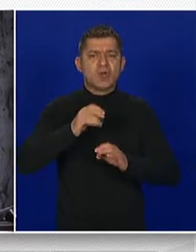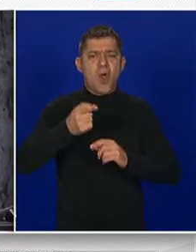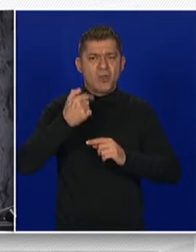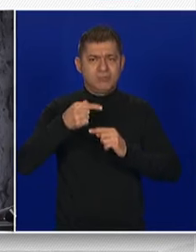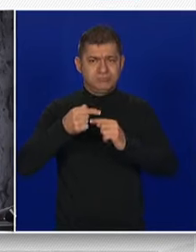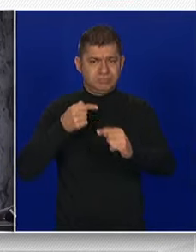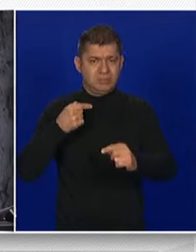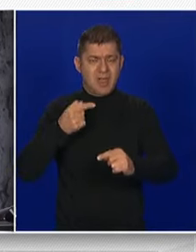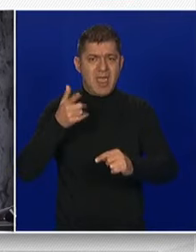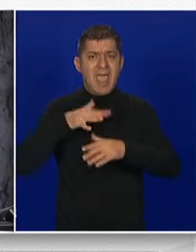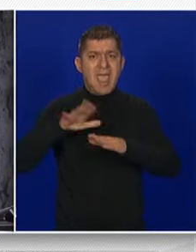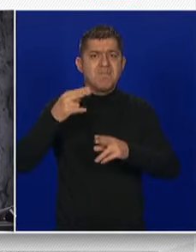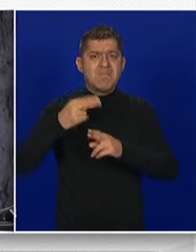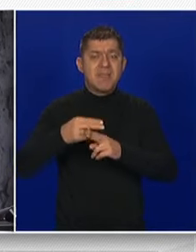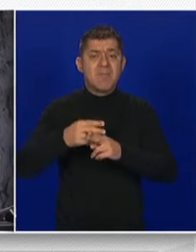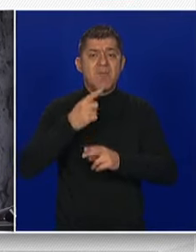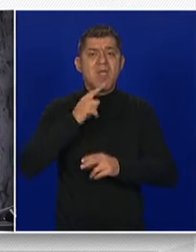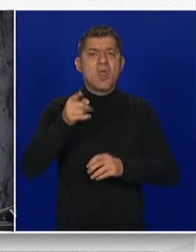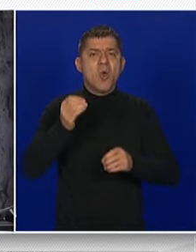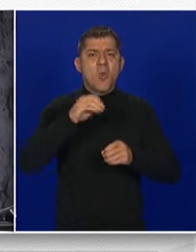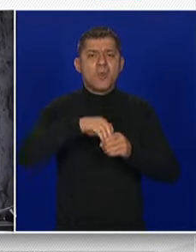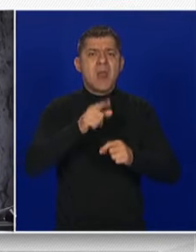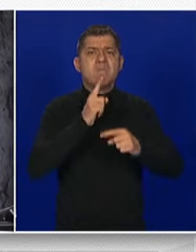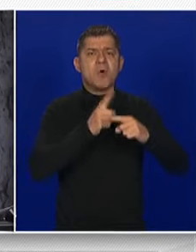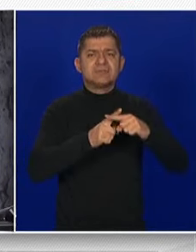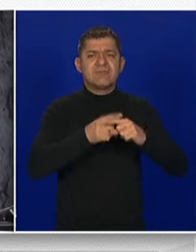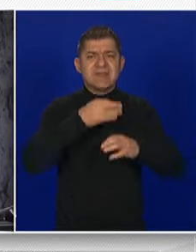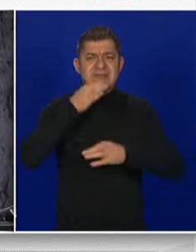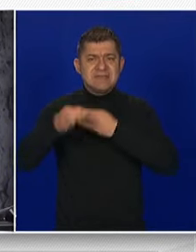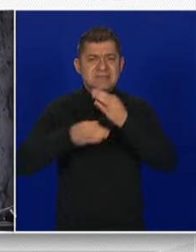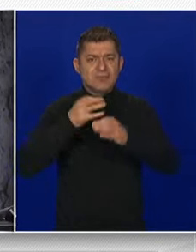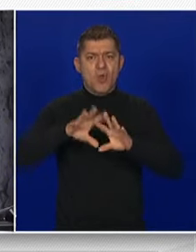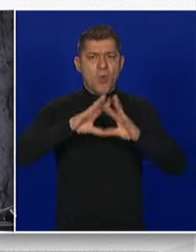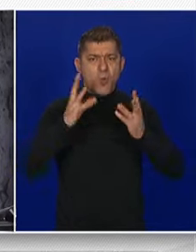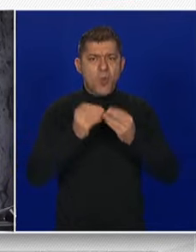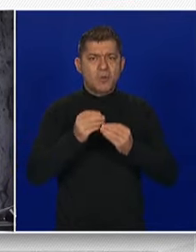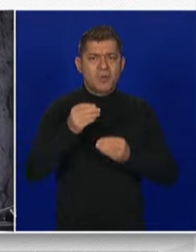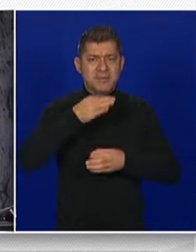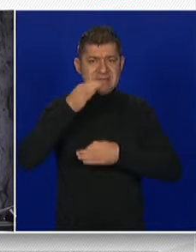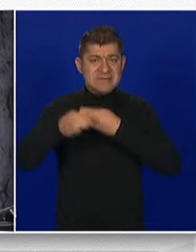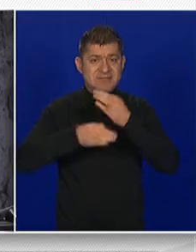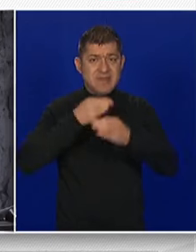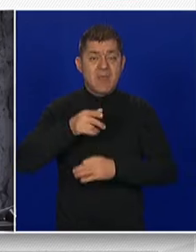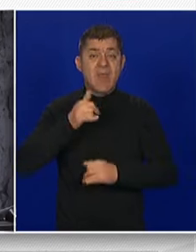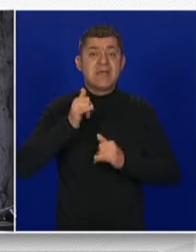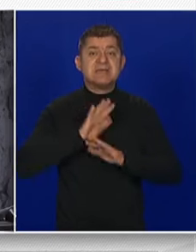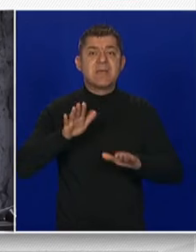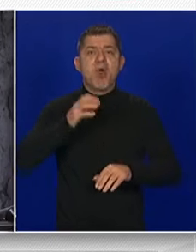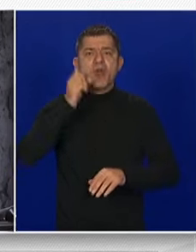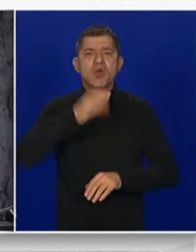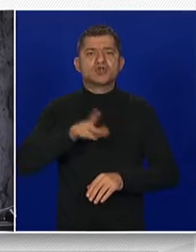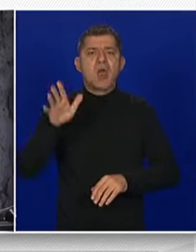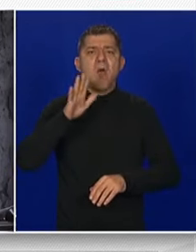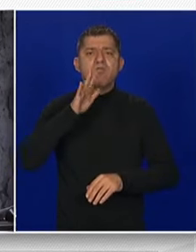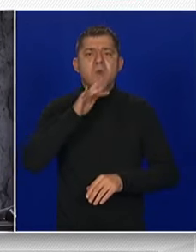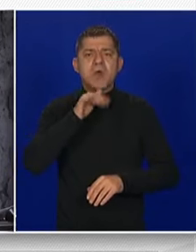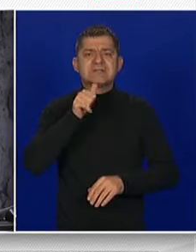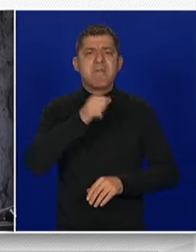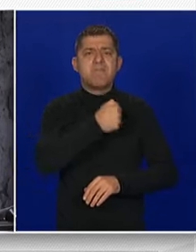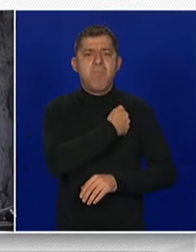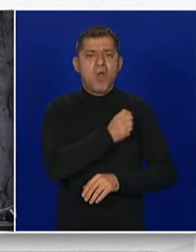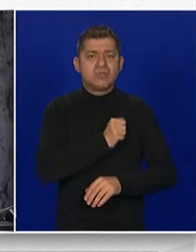23%. I što se tiče udjela pozitivnih testova u ukupnim testiranjima, od nas je lošija Bugarska i Poljska,